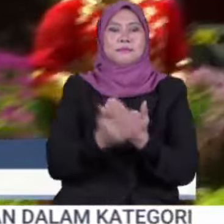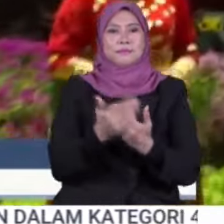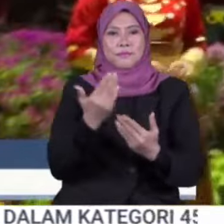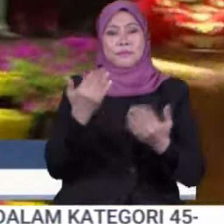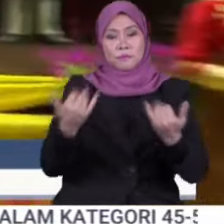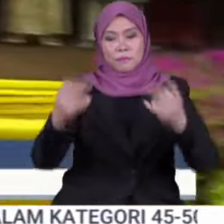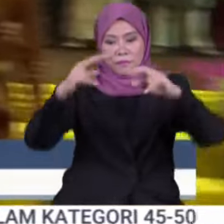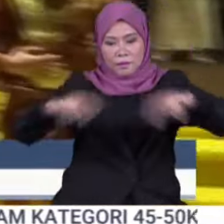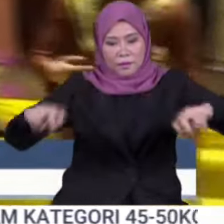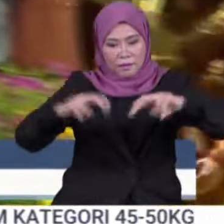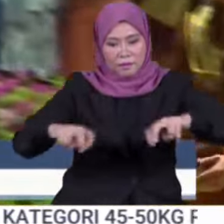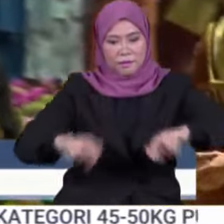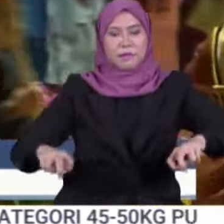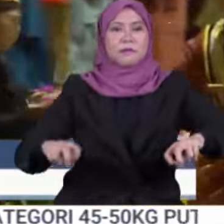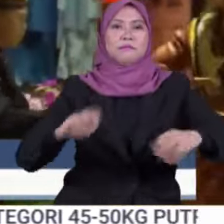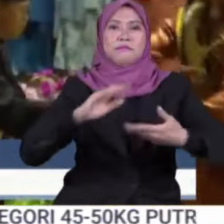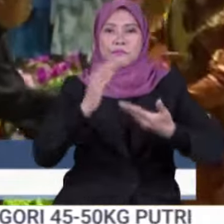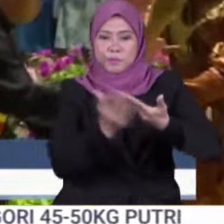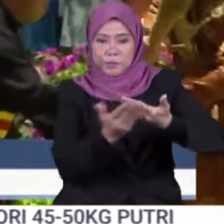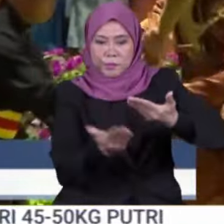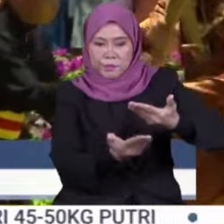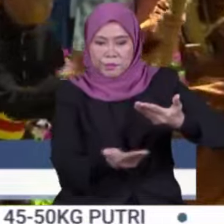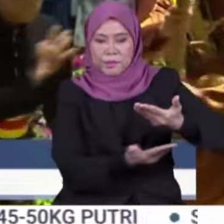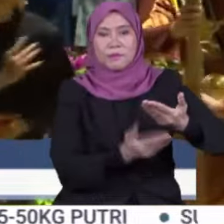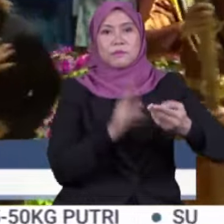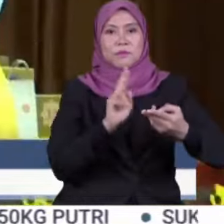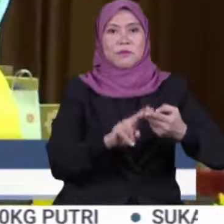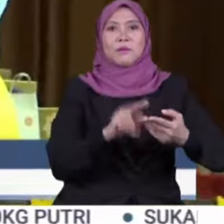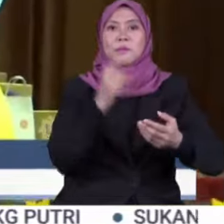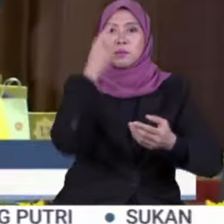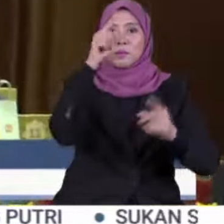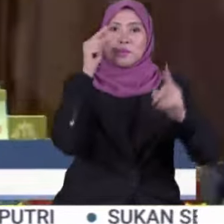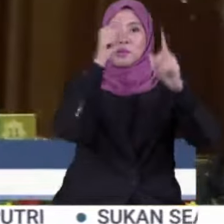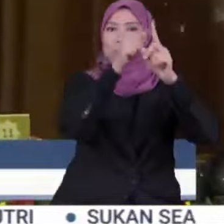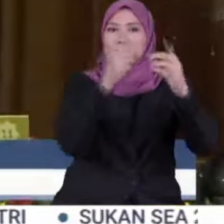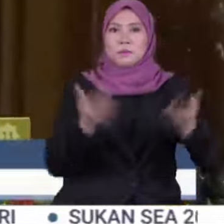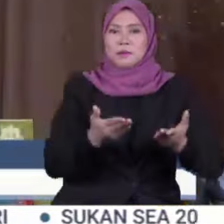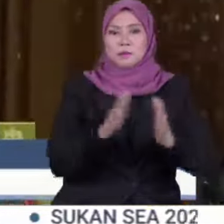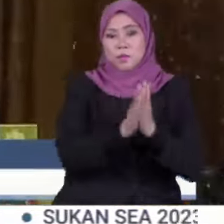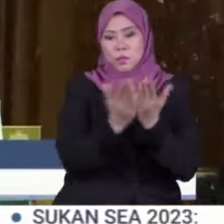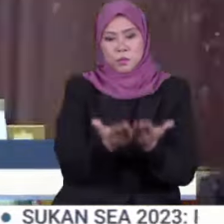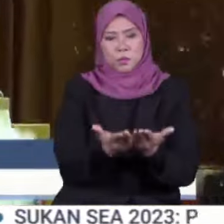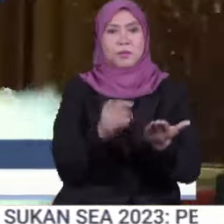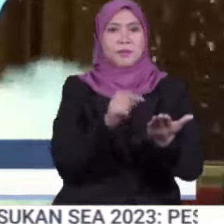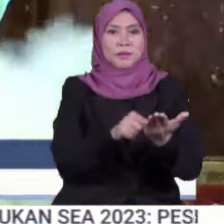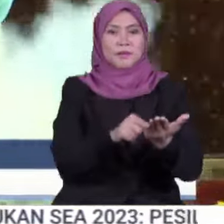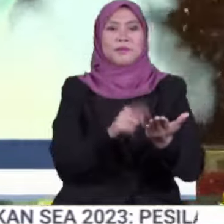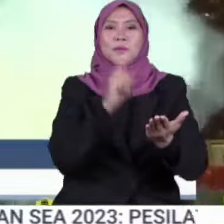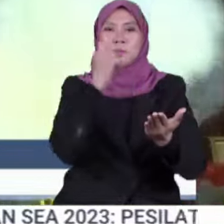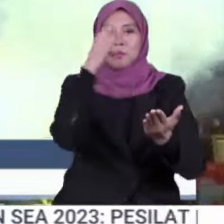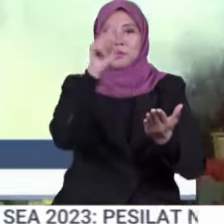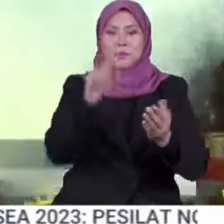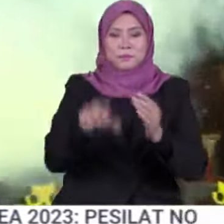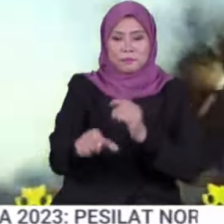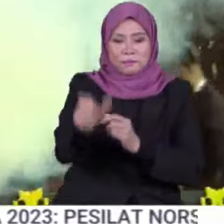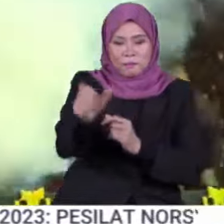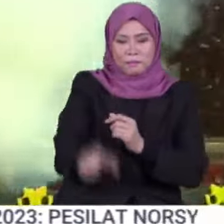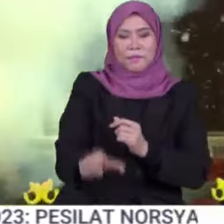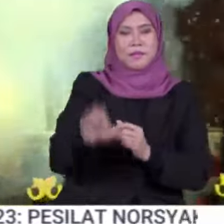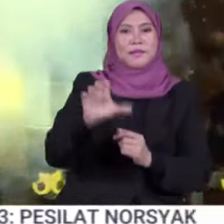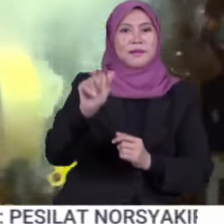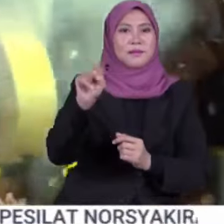dan beberapa usaha dokumentasi sedang giat dilaksanakan bagi tujuan melonjakkan naskah itu sebagai salah satu pencalonan